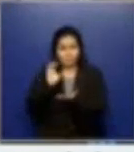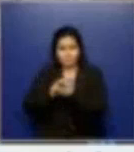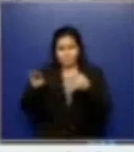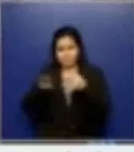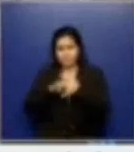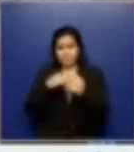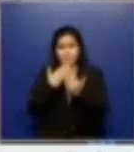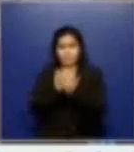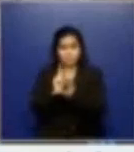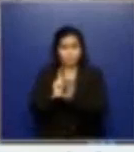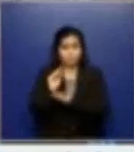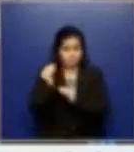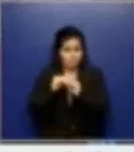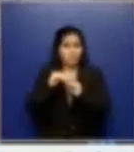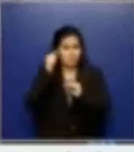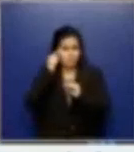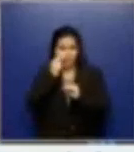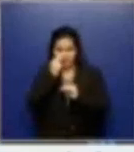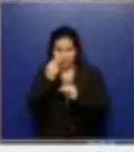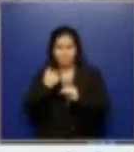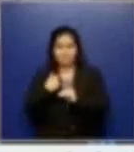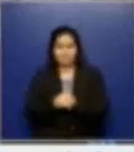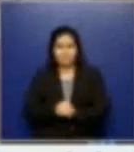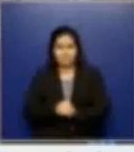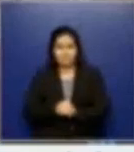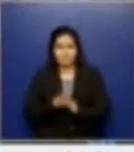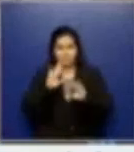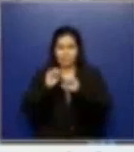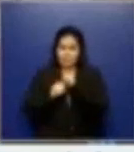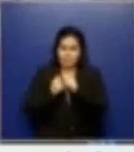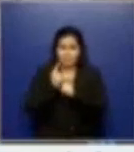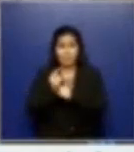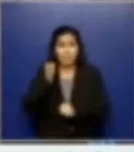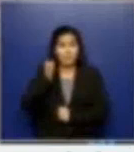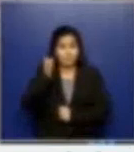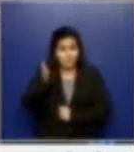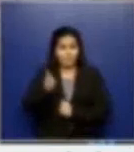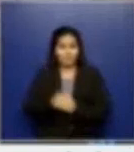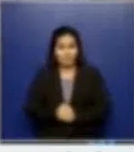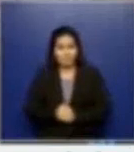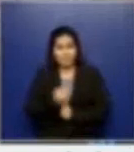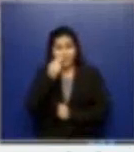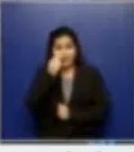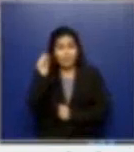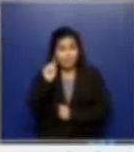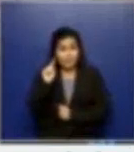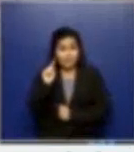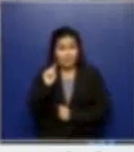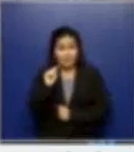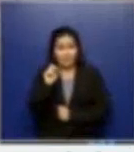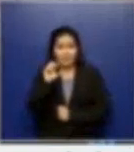กู้หนี้เพิ่มและไม่เกินอีกปีหนึ่งผมจะได้เห็นอะไรครับสภาแห่งนี้จะได้เห็